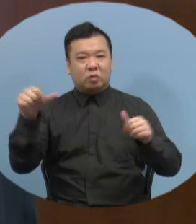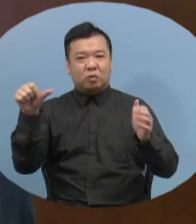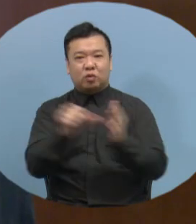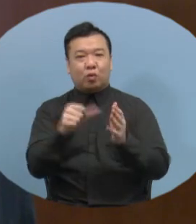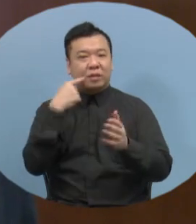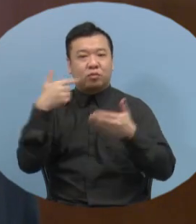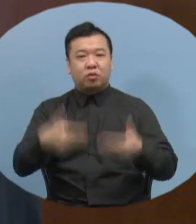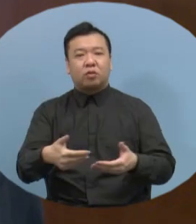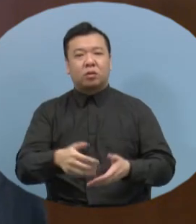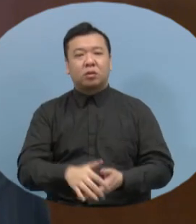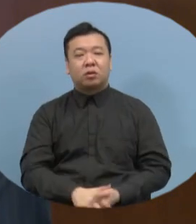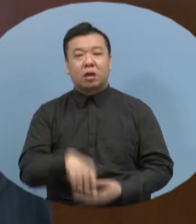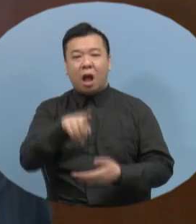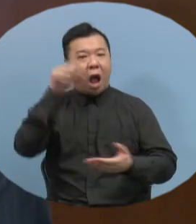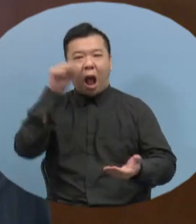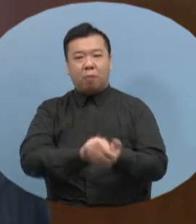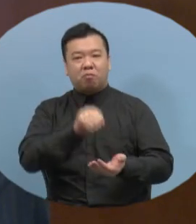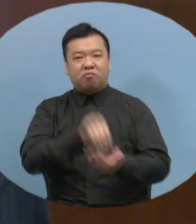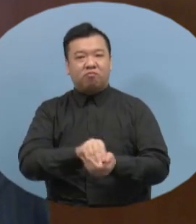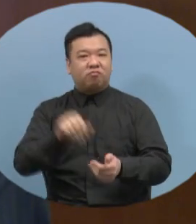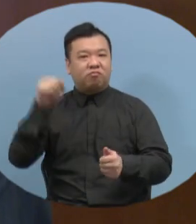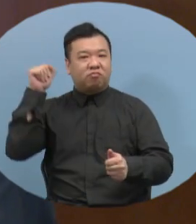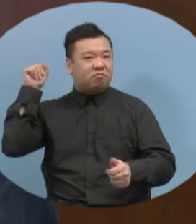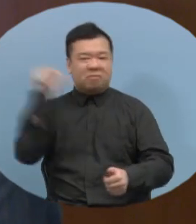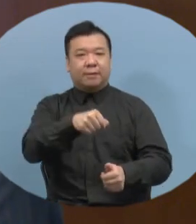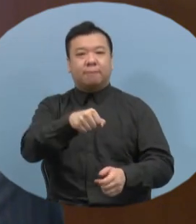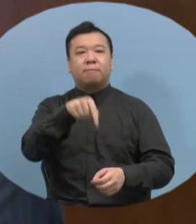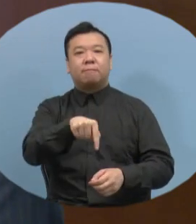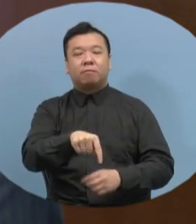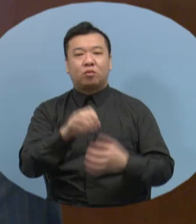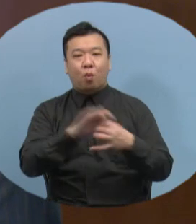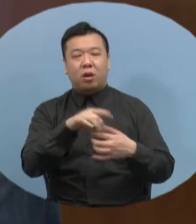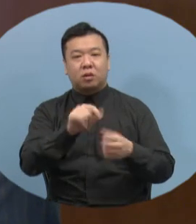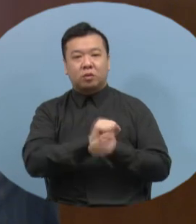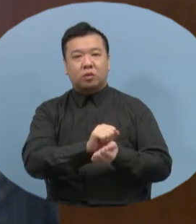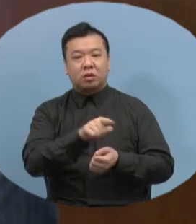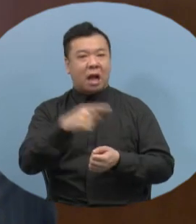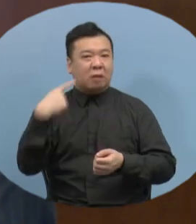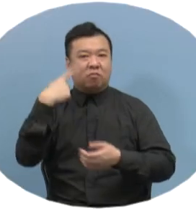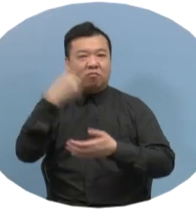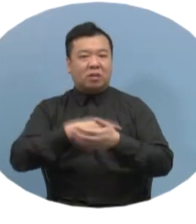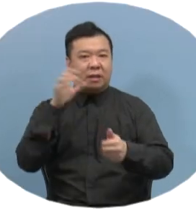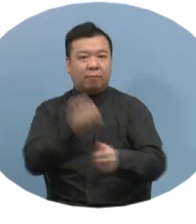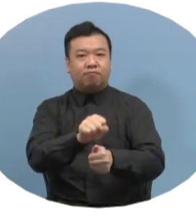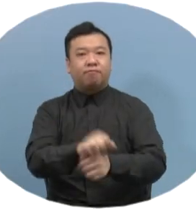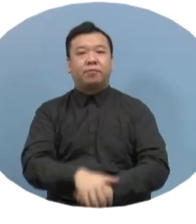重的，我們必然會迎頭打擊，嚴厲執法。